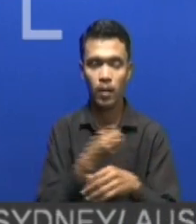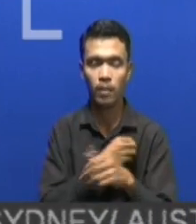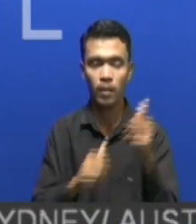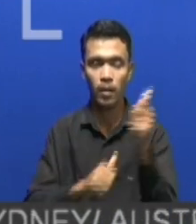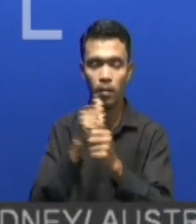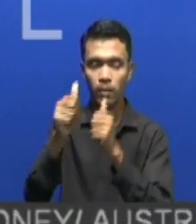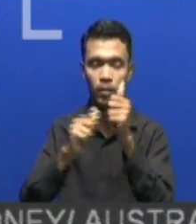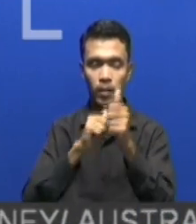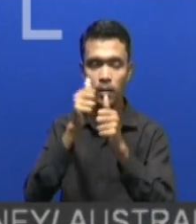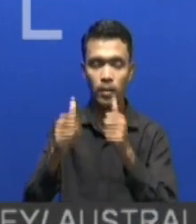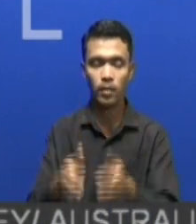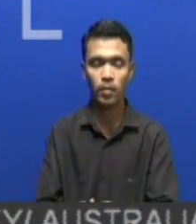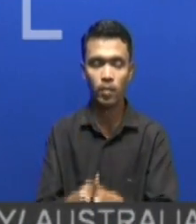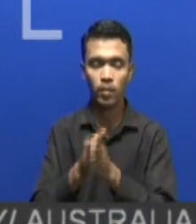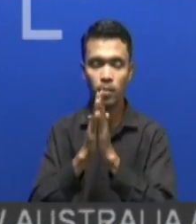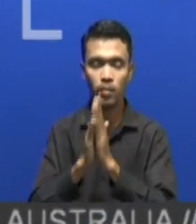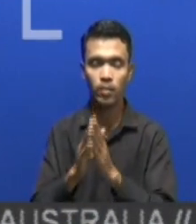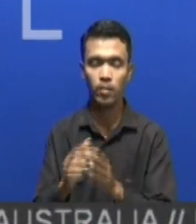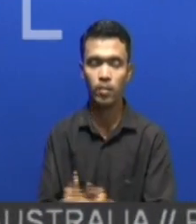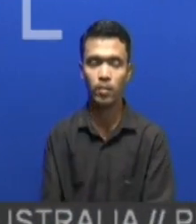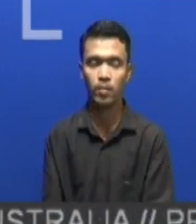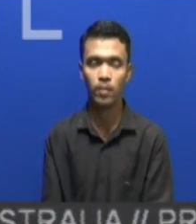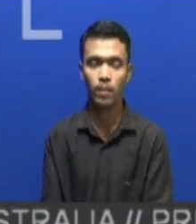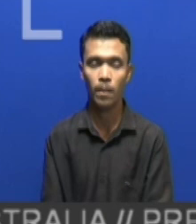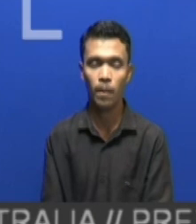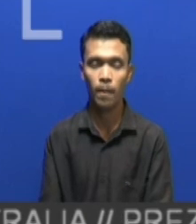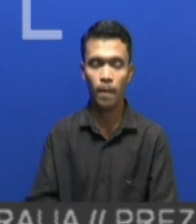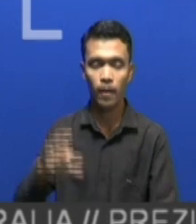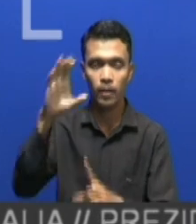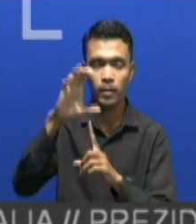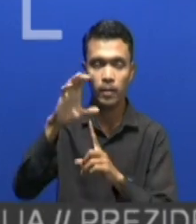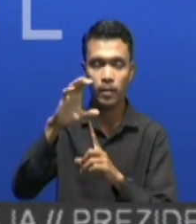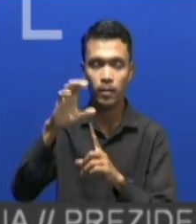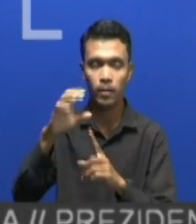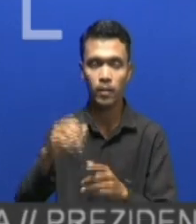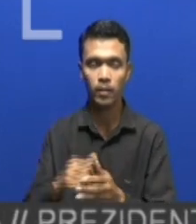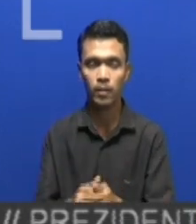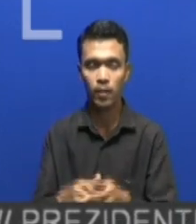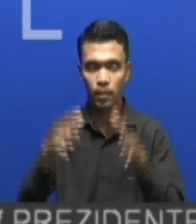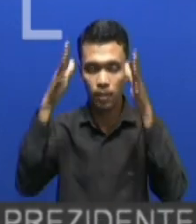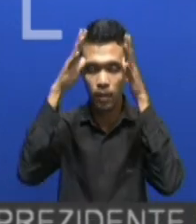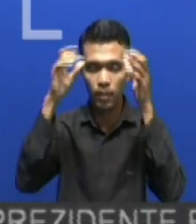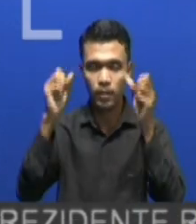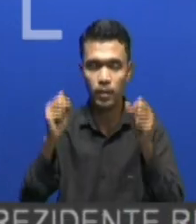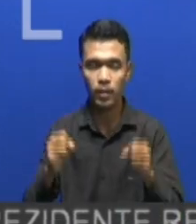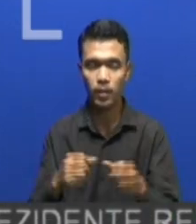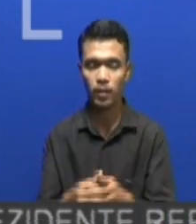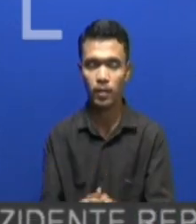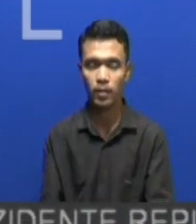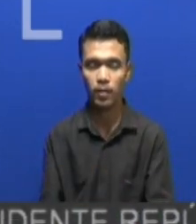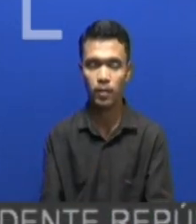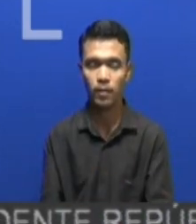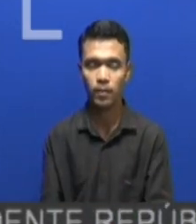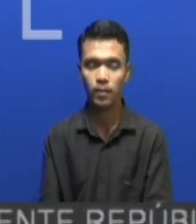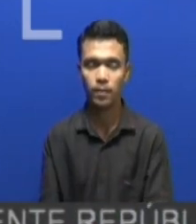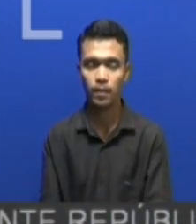beli koraza itu yang beli sudah beli tahu atau sangat masih. Chefe Casa Civil Presidência da República